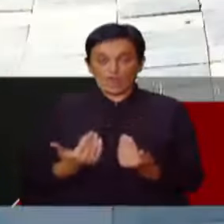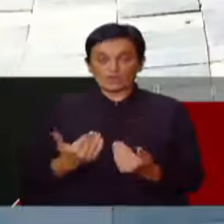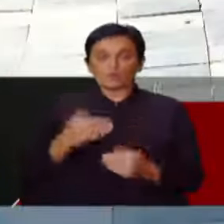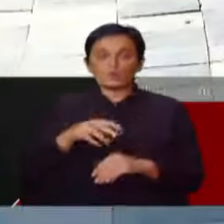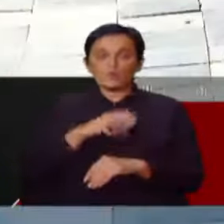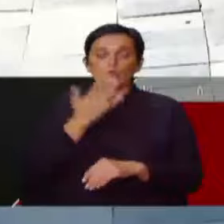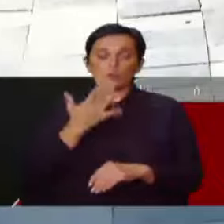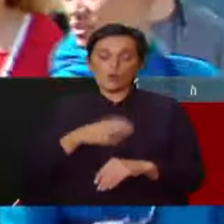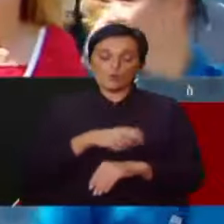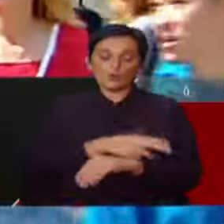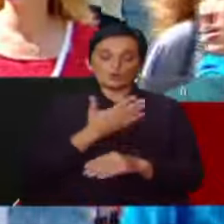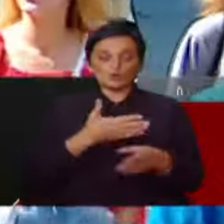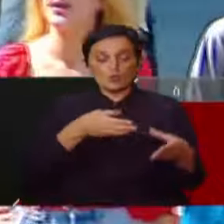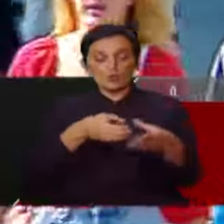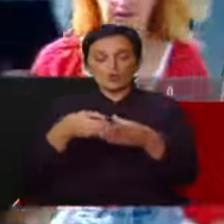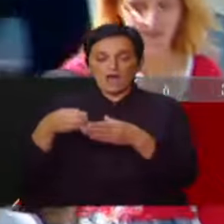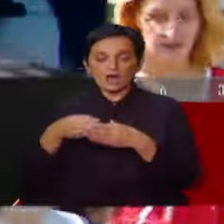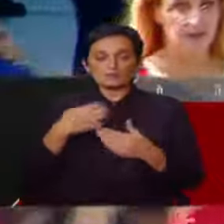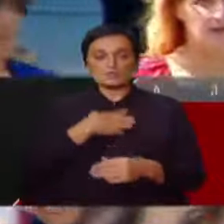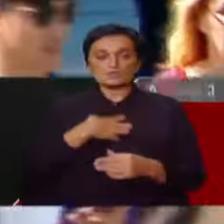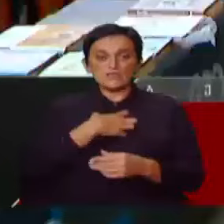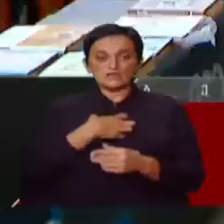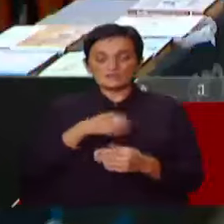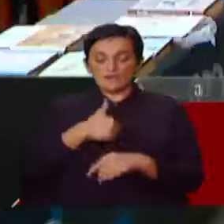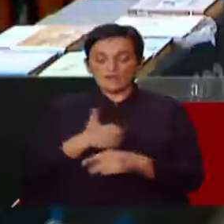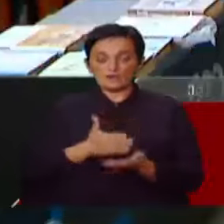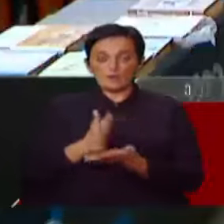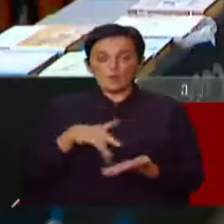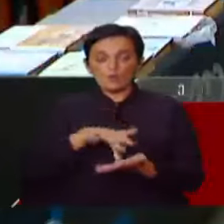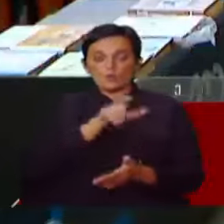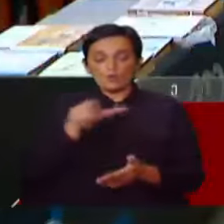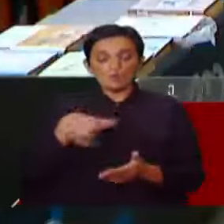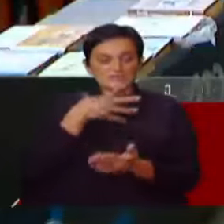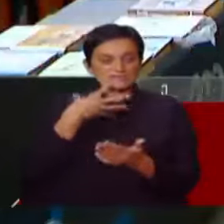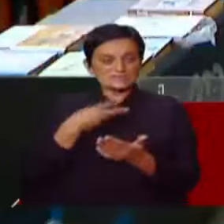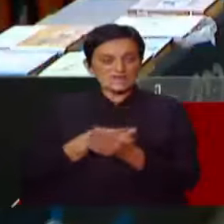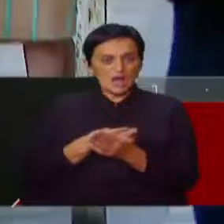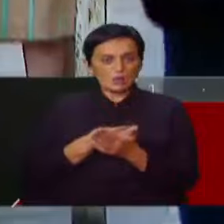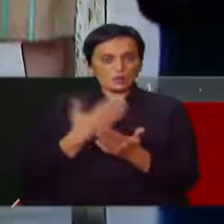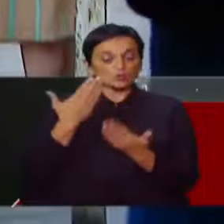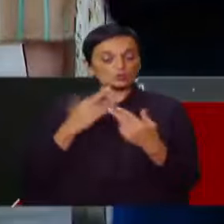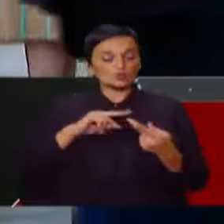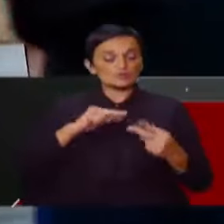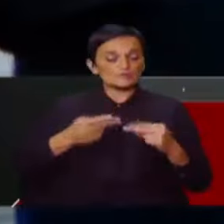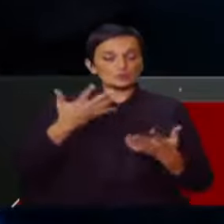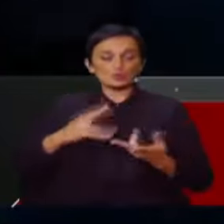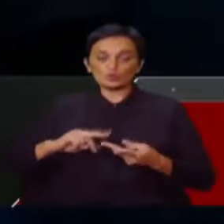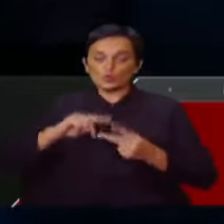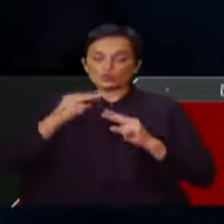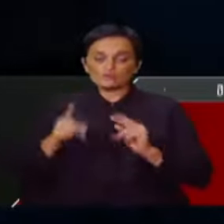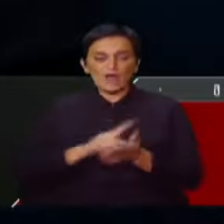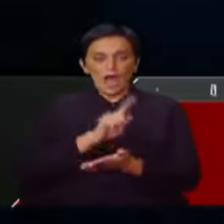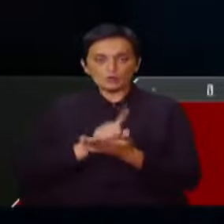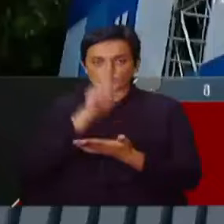პოლიტიკური პარტიების თუ გაერთიანებების მთავარი ამოცანაც ისაა, მოქალაქეები საკუთარ შეუცვლელობაში თუ ცვლილებების